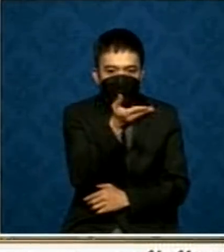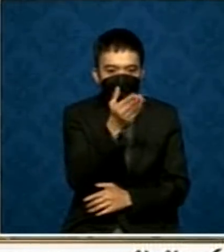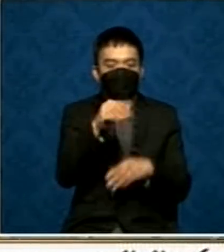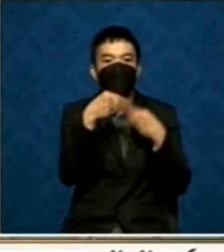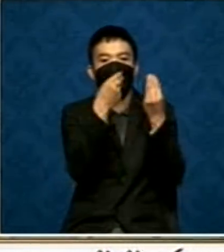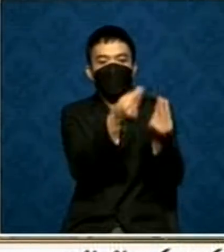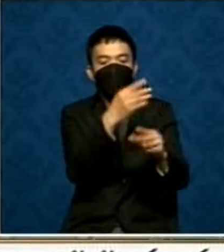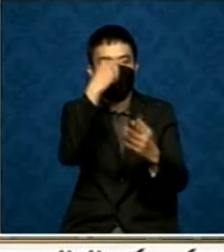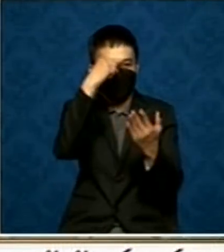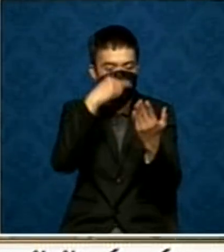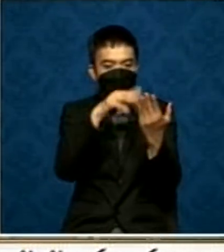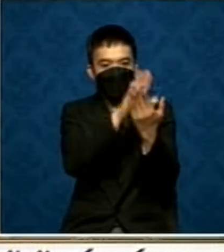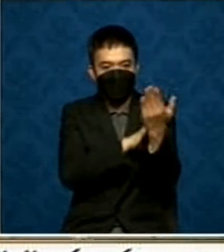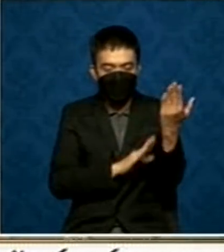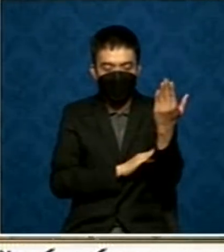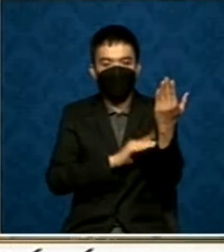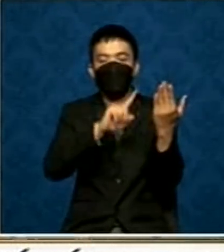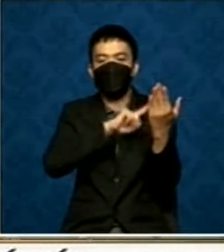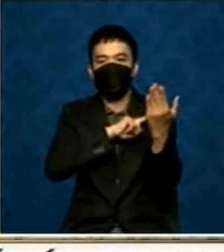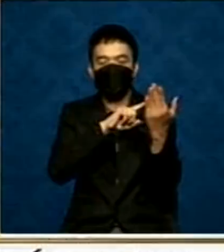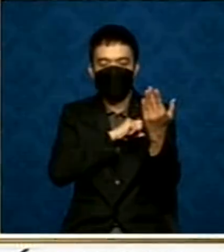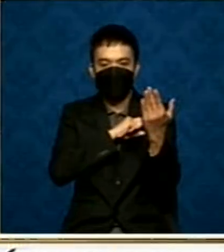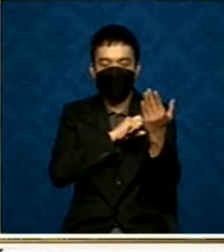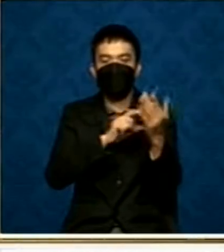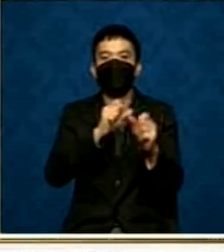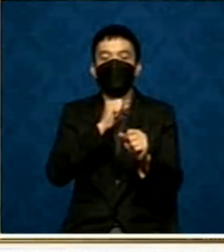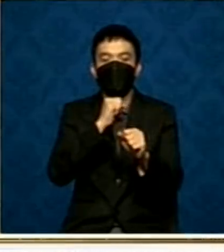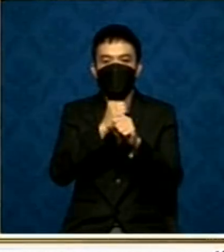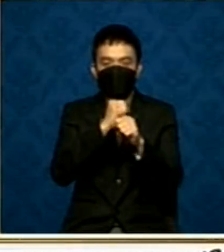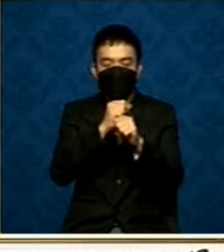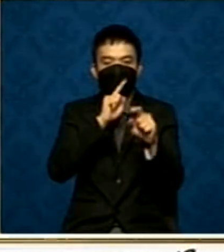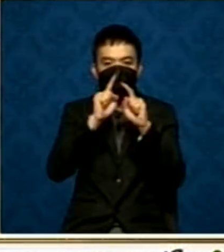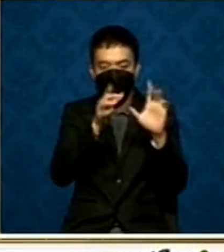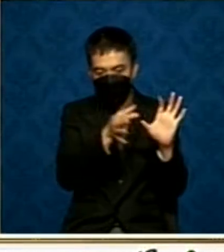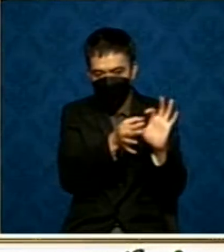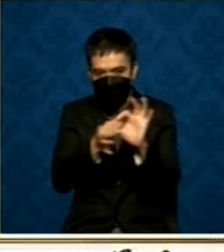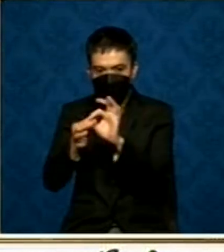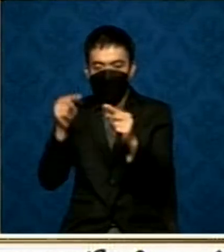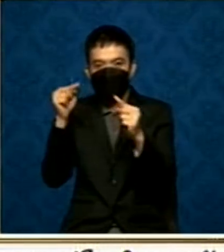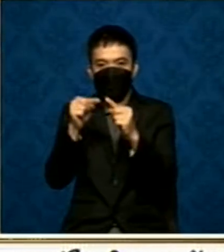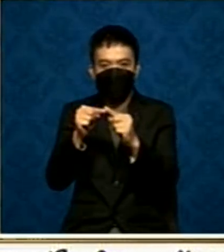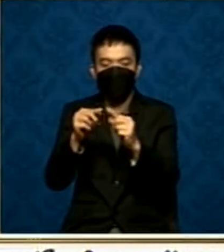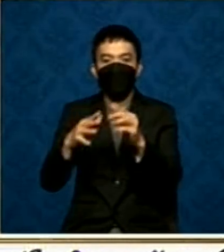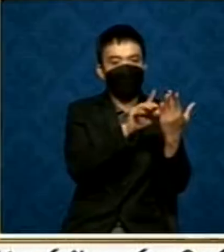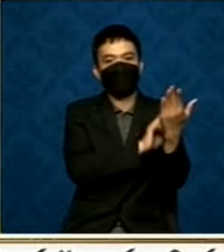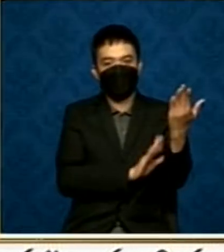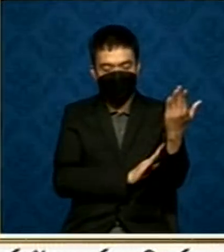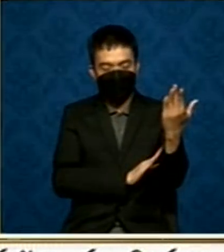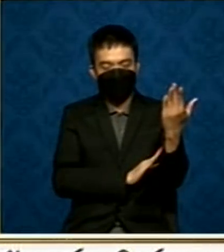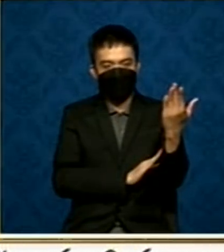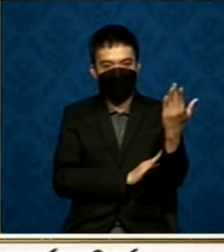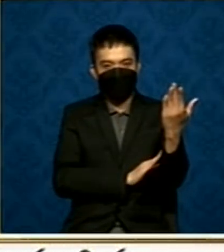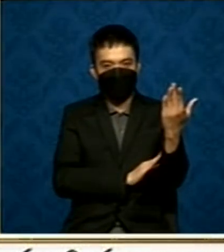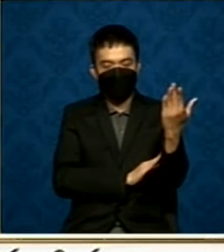ช่วยธรรหนาที่เป็สภานเชื่อมให้กัเมีนมา ในหมุมของมนุษยธรรมตั้ง